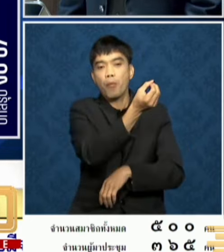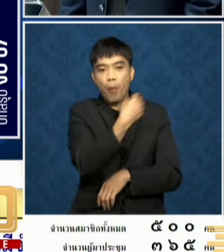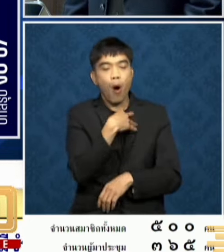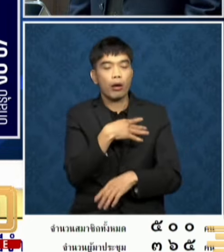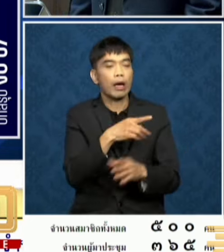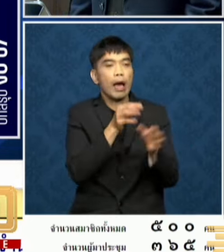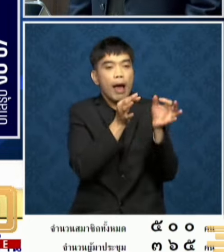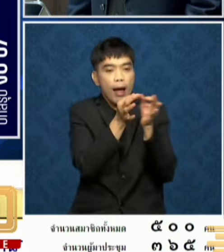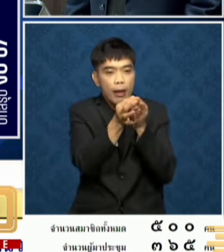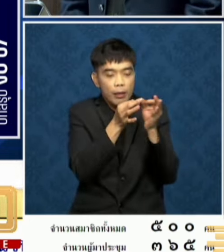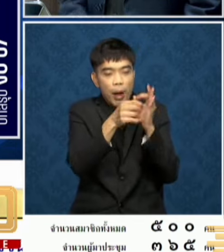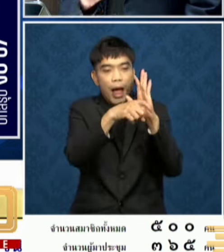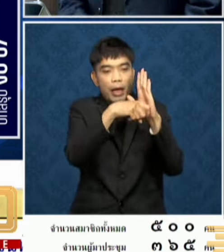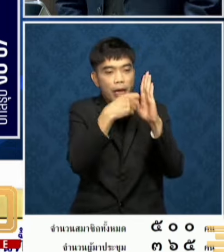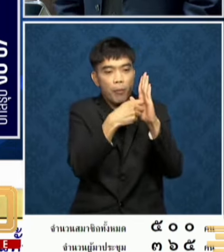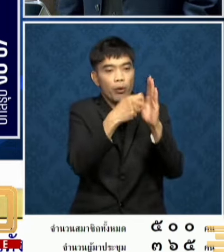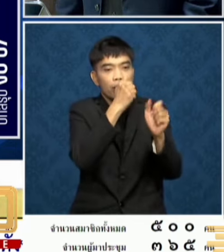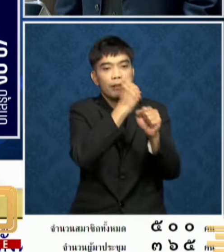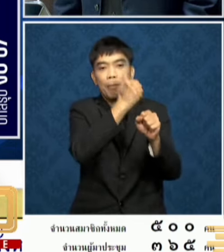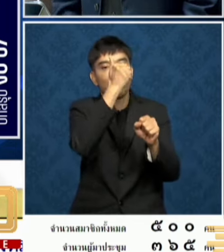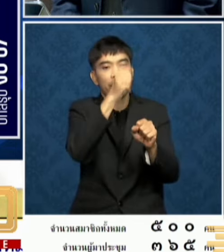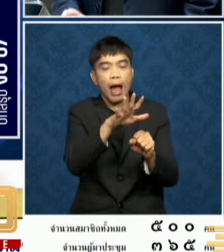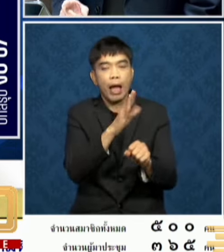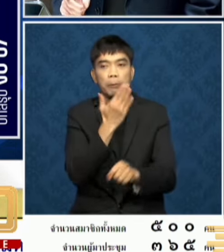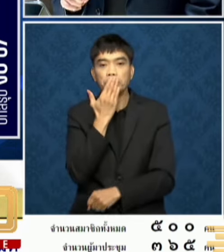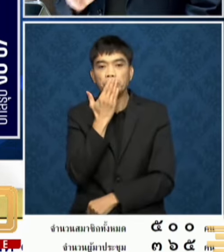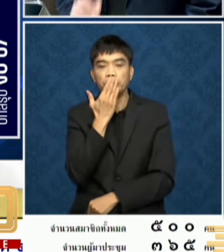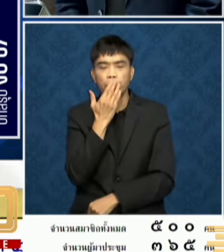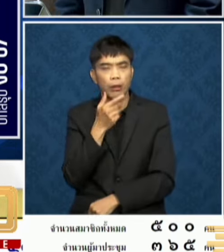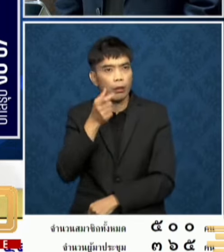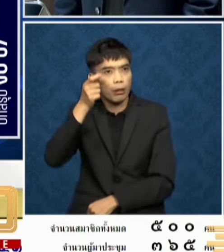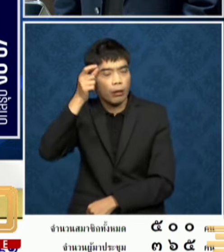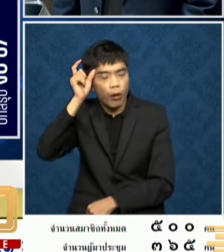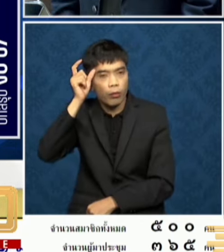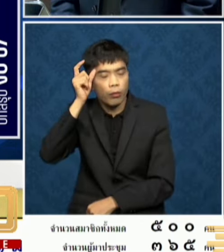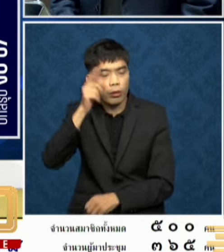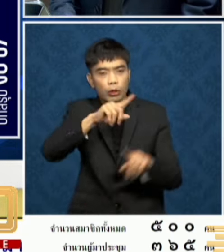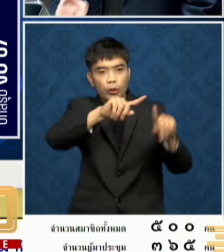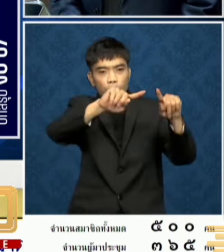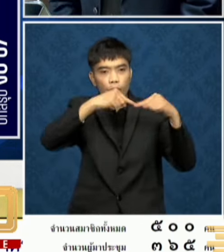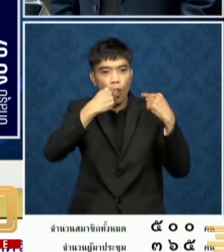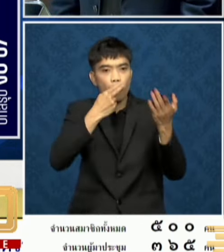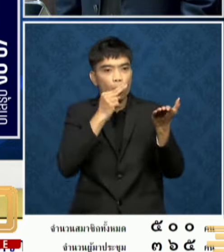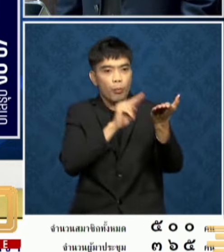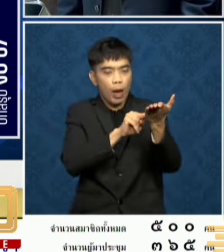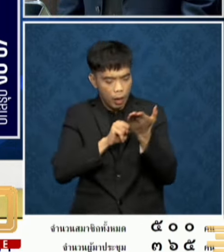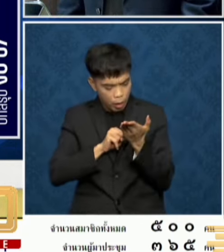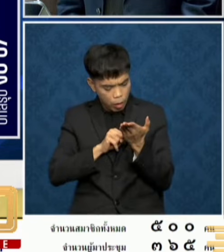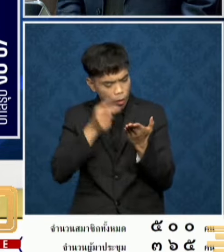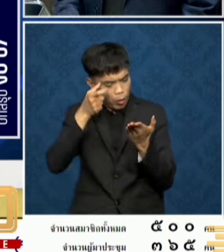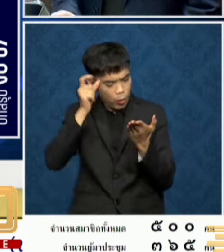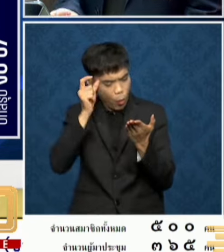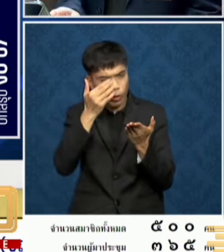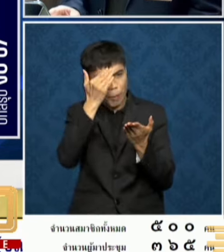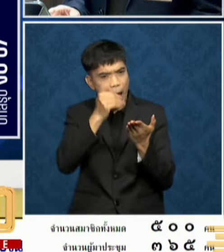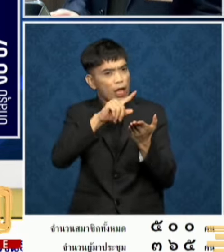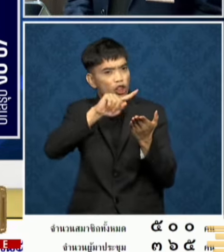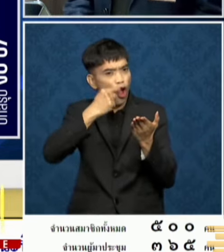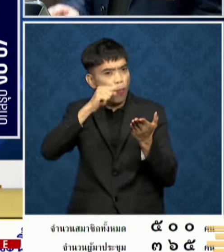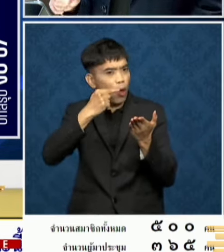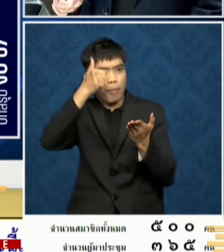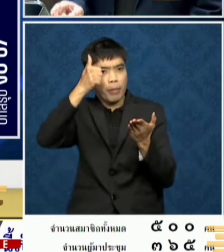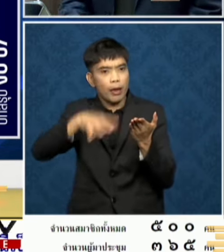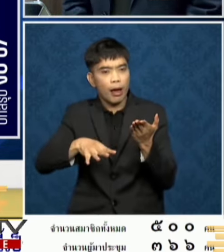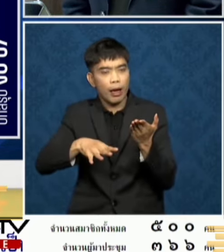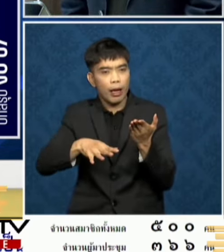เหตุผลเราอาจจะงงนะครับที่กสทช.ตอบกลับมาแบบนั้นแต่ที่งงกว่าครับนี่อุตส่าห์คัด